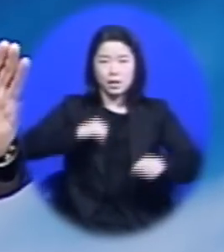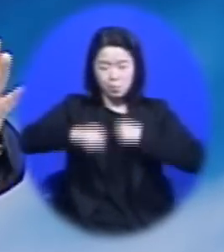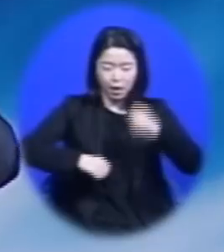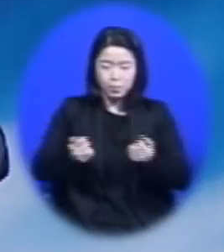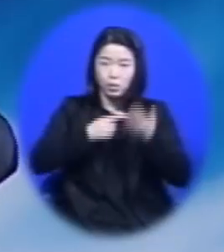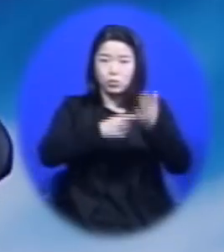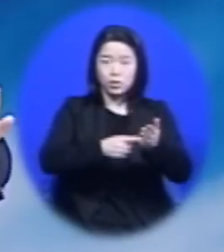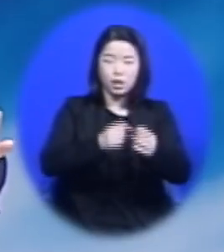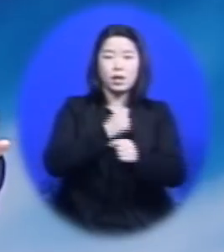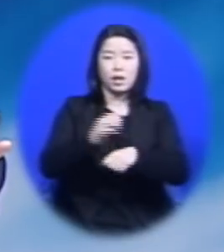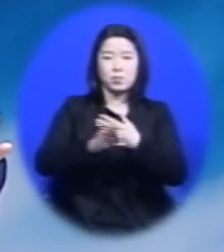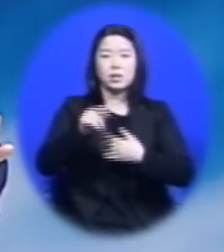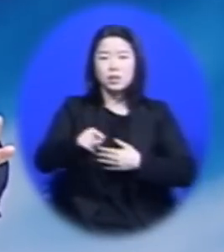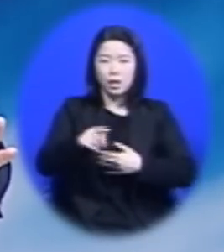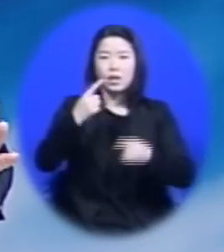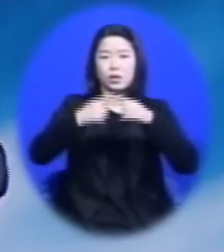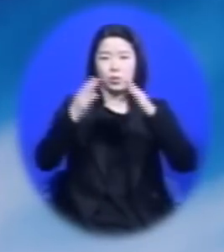그러면 그게 교회